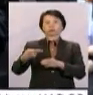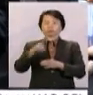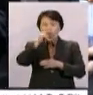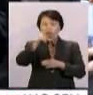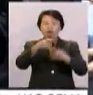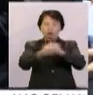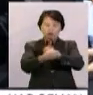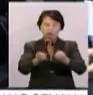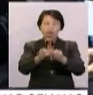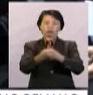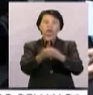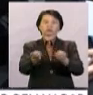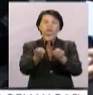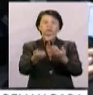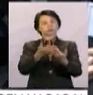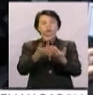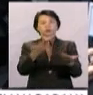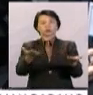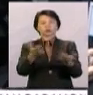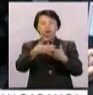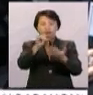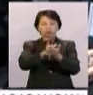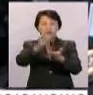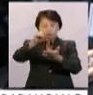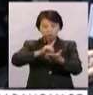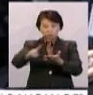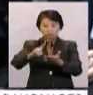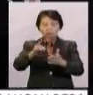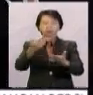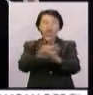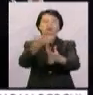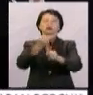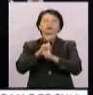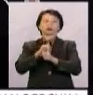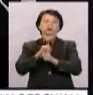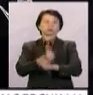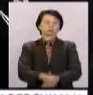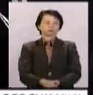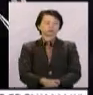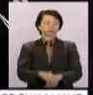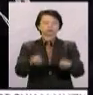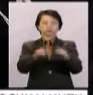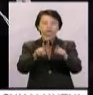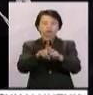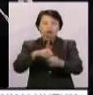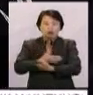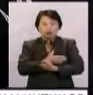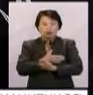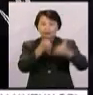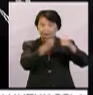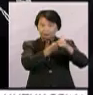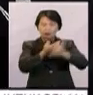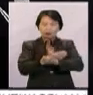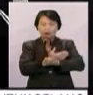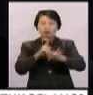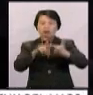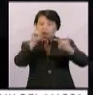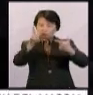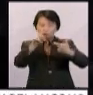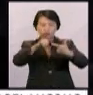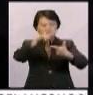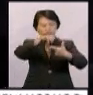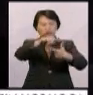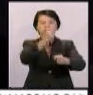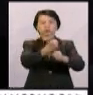alamat ofis. Lepas tu seminggu lepas tu baru dapat. Sebagai anak sulung dan anak kedua yang sudah bekerja